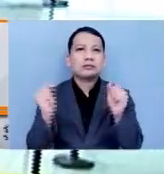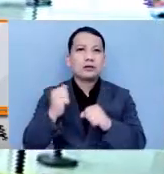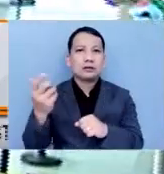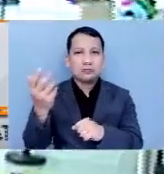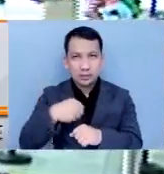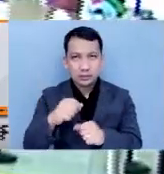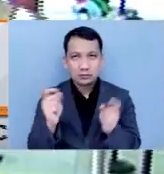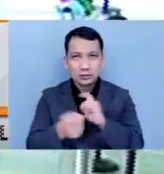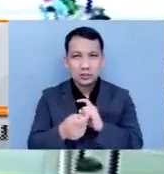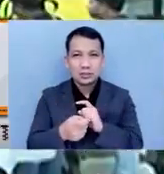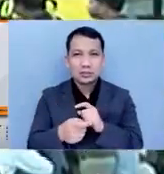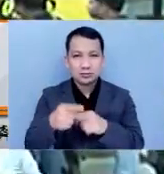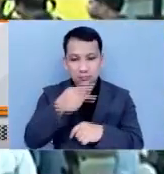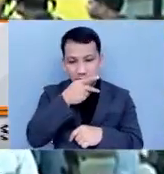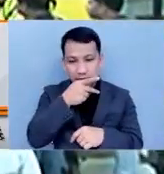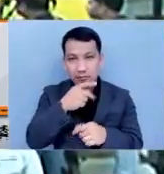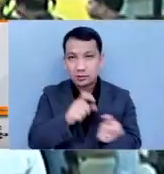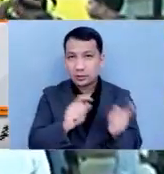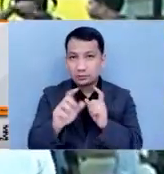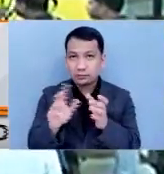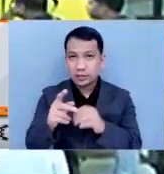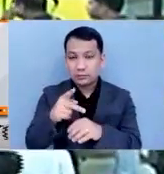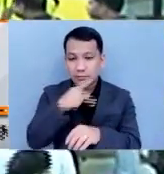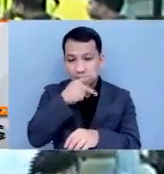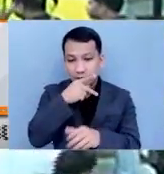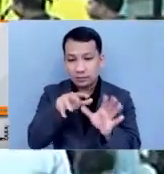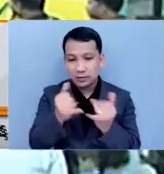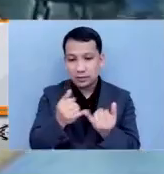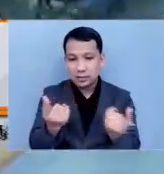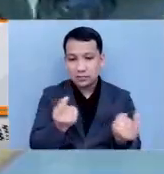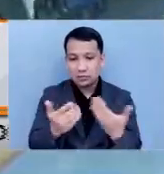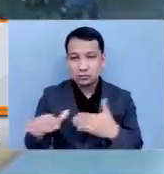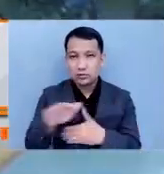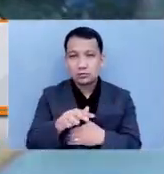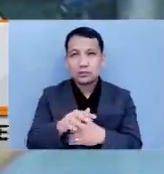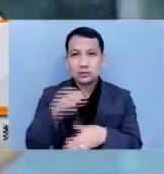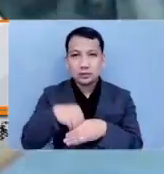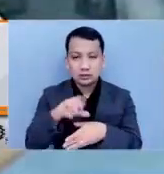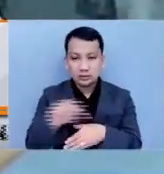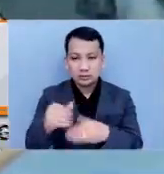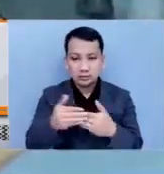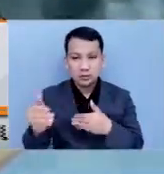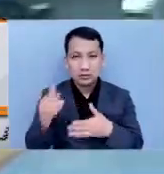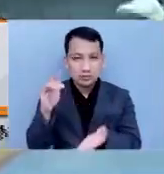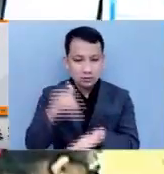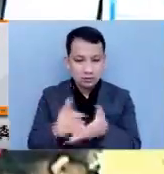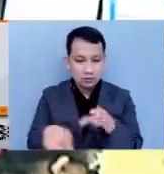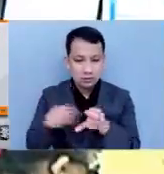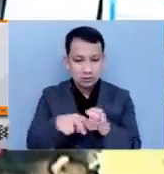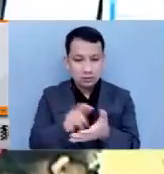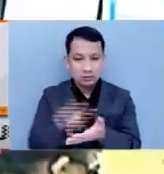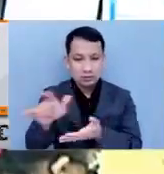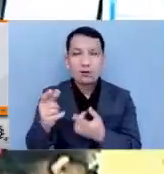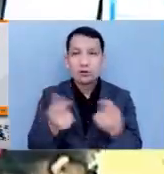pagbabago ang privatization ng NAIA, kabilang ang digitalization ng check-in hanggang sa boarding ng mga pasahero.